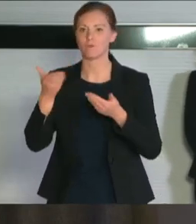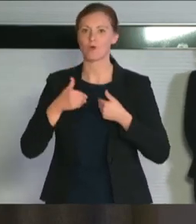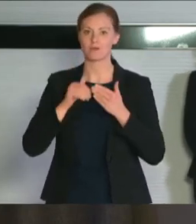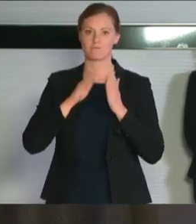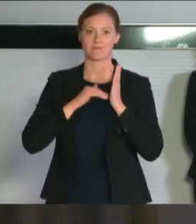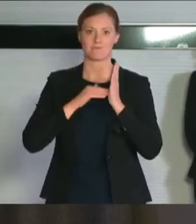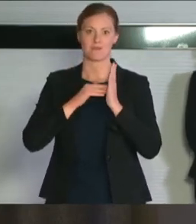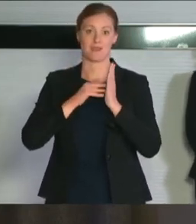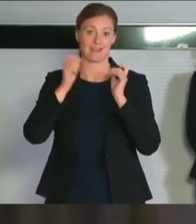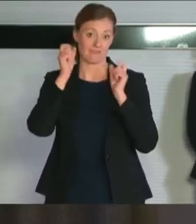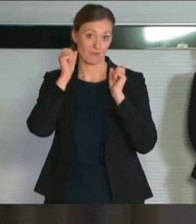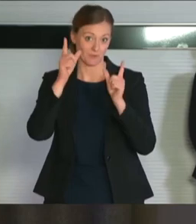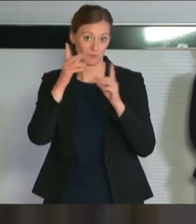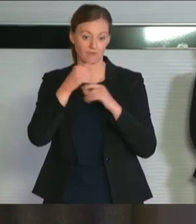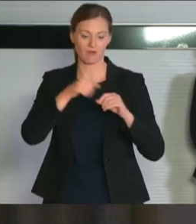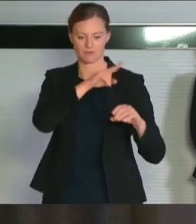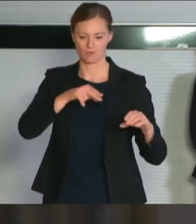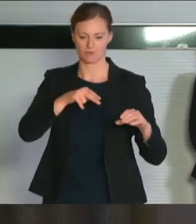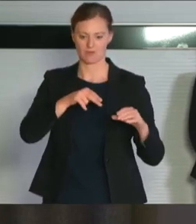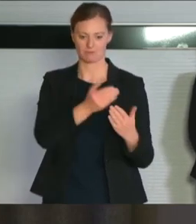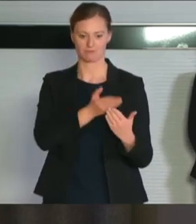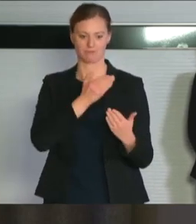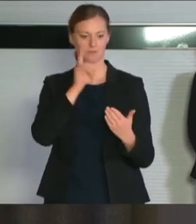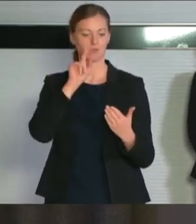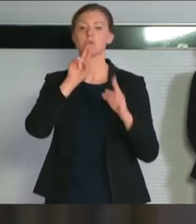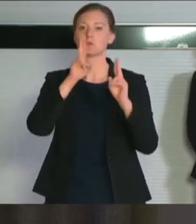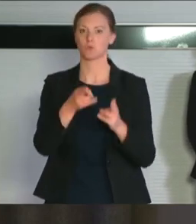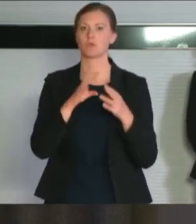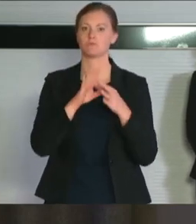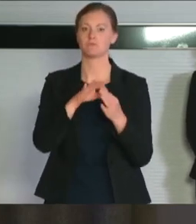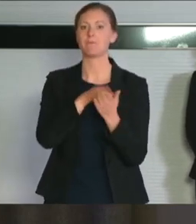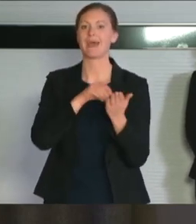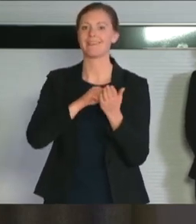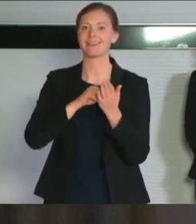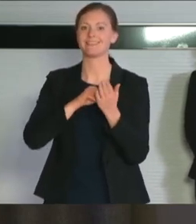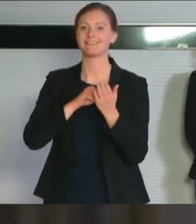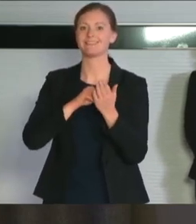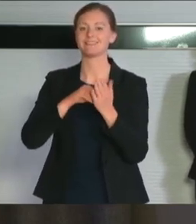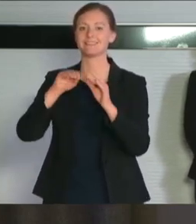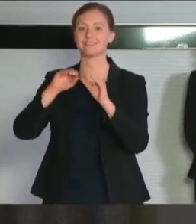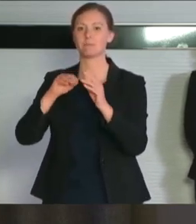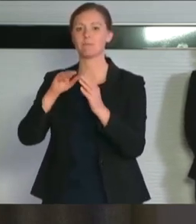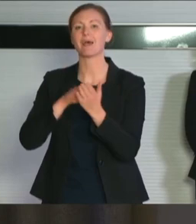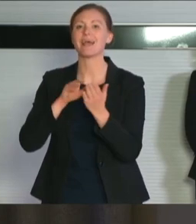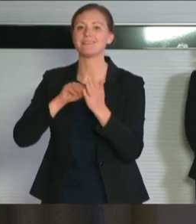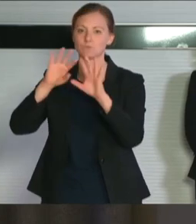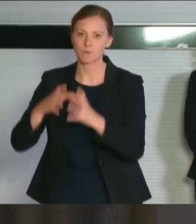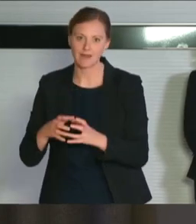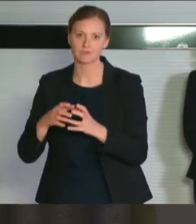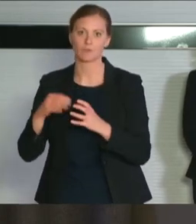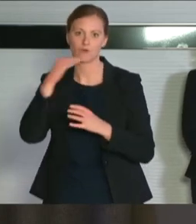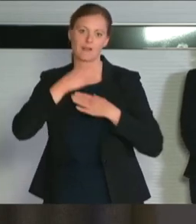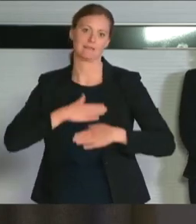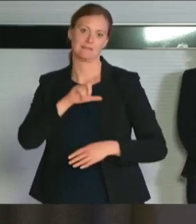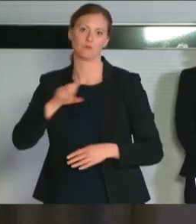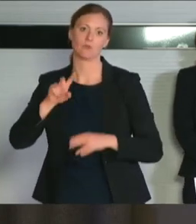mer informasjon fra Norge som brukes inn i den beregningsmodellen som Folkehelseinstituttet har. Og det er jo nettopp noe av grunnen